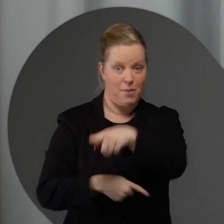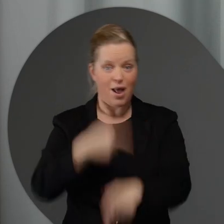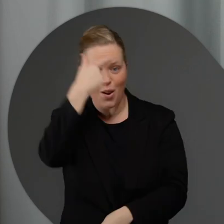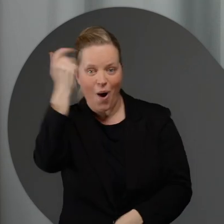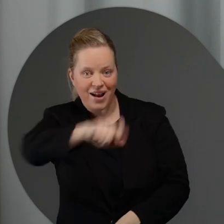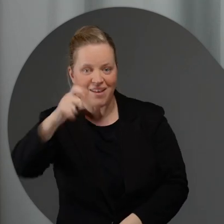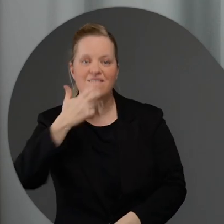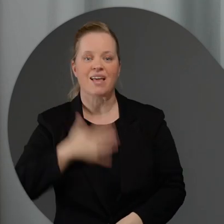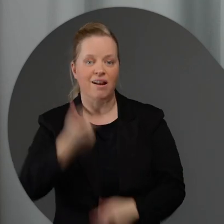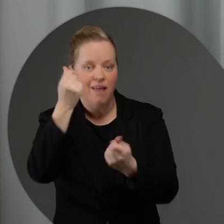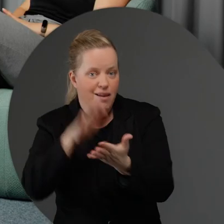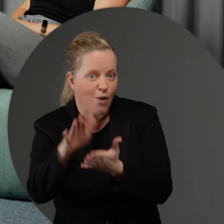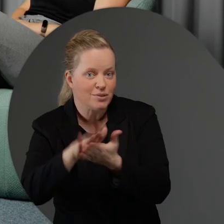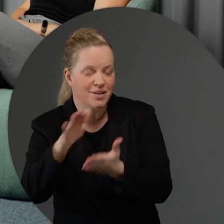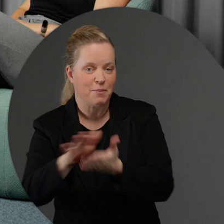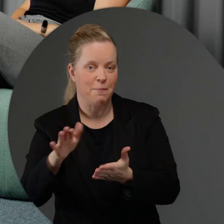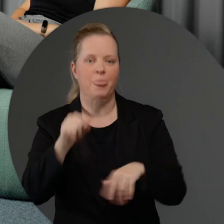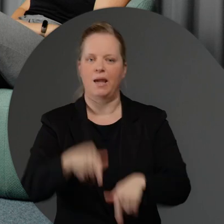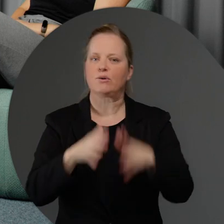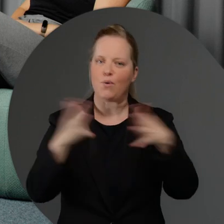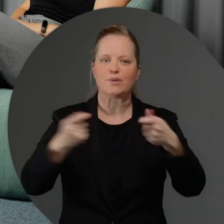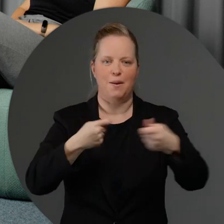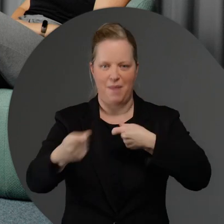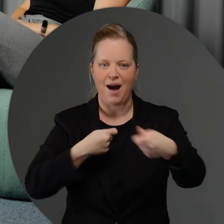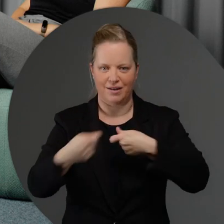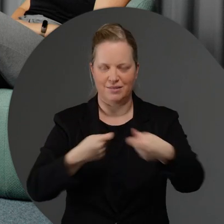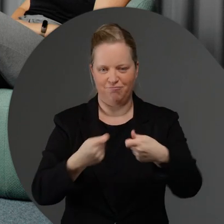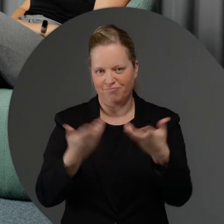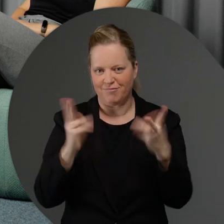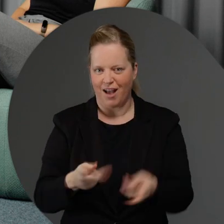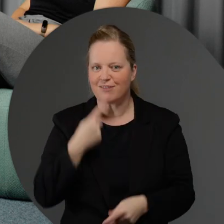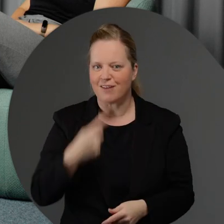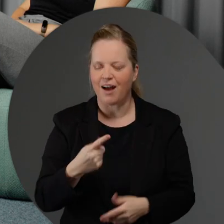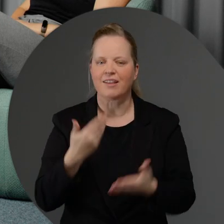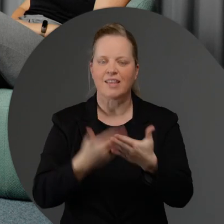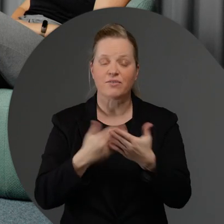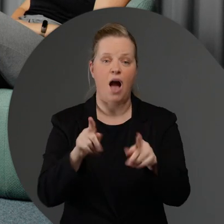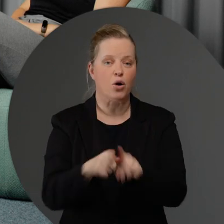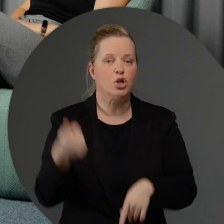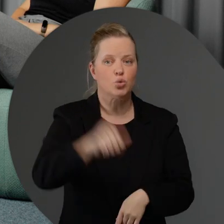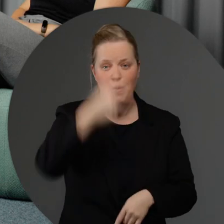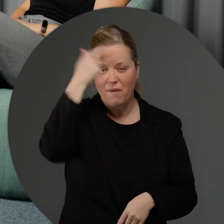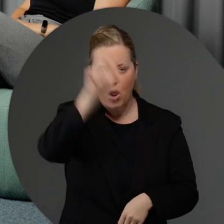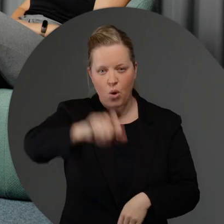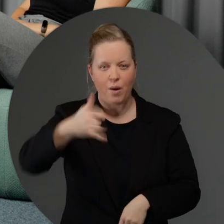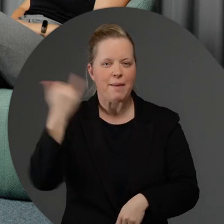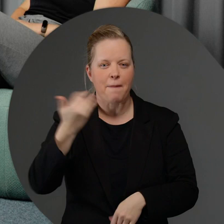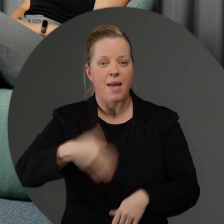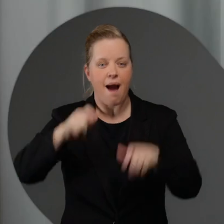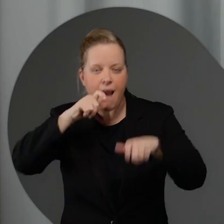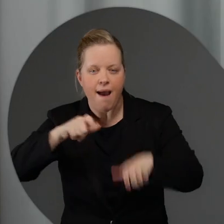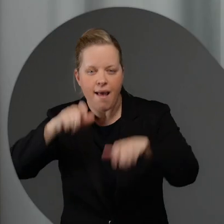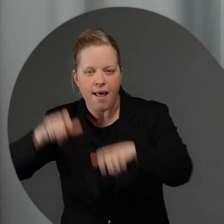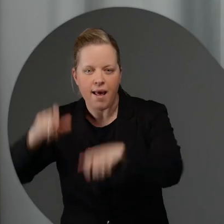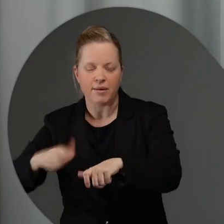Leute wollen ja aber auch Geld ausgeben. Ja? Und das ist ein Riesenmarkt im Grunde genommen. Zudem haben wir eine alternde